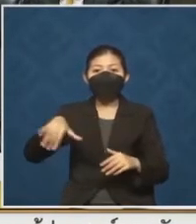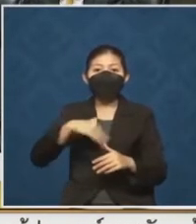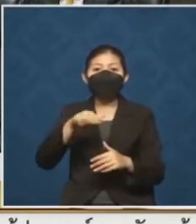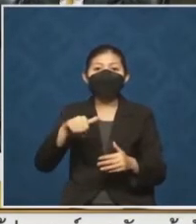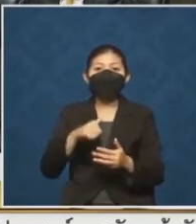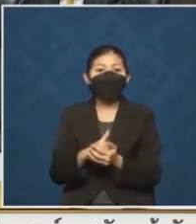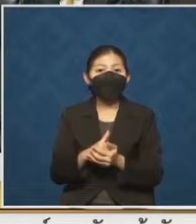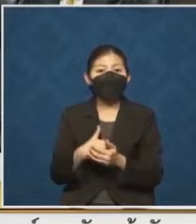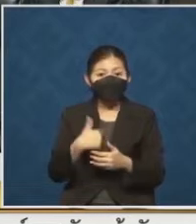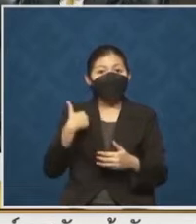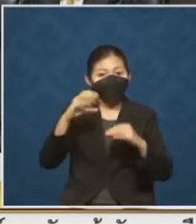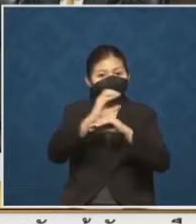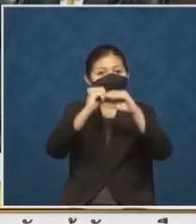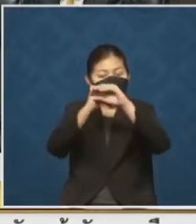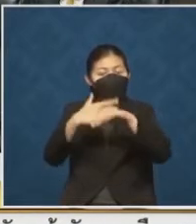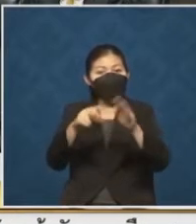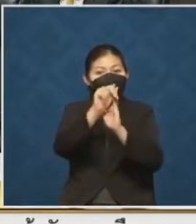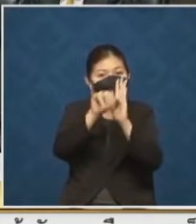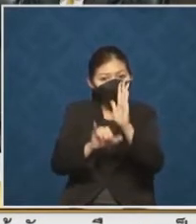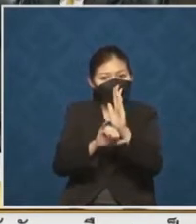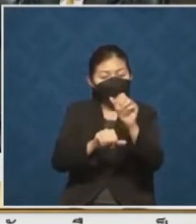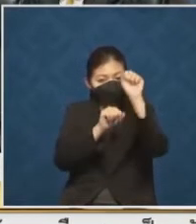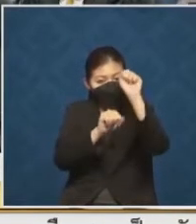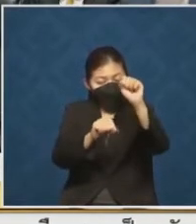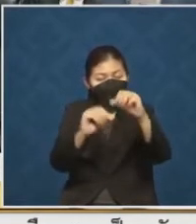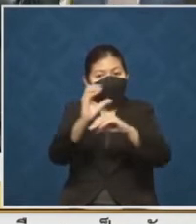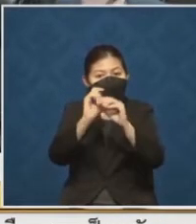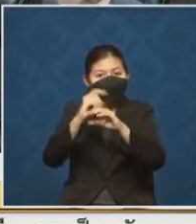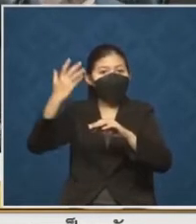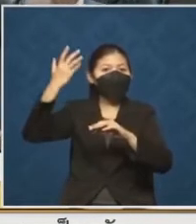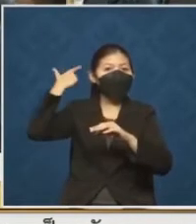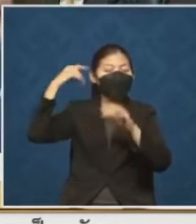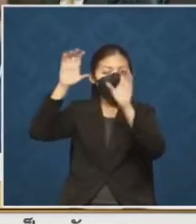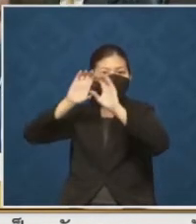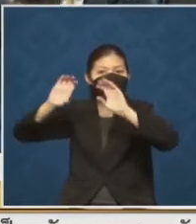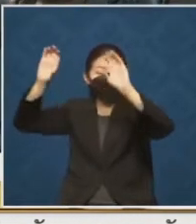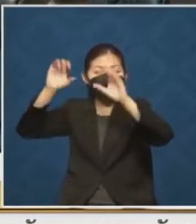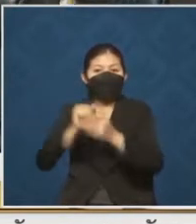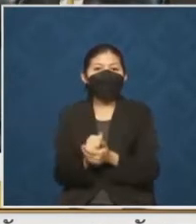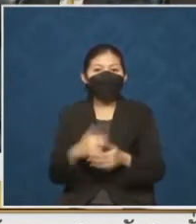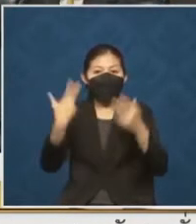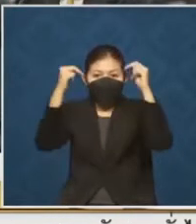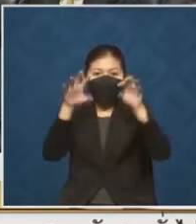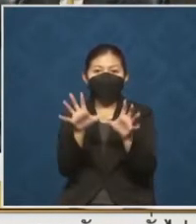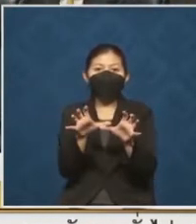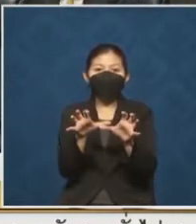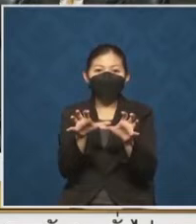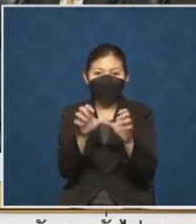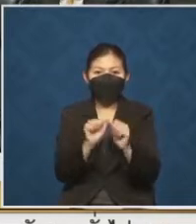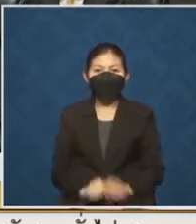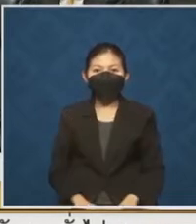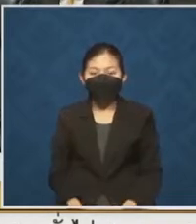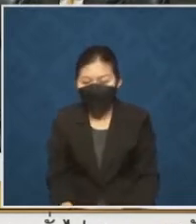จะมาบอกอย่างชัดแจ้งนะครับป่ะเราจีนมีเส้นทางรถไฟคนลงสูงเชื่อมกัน